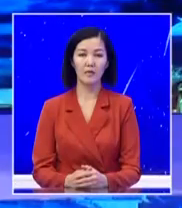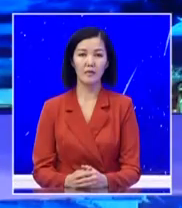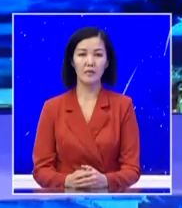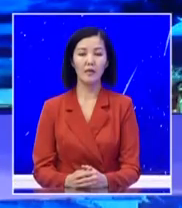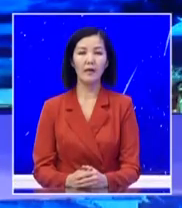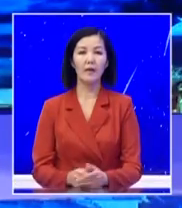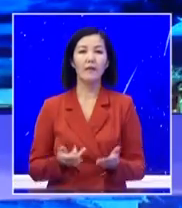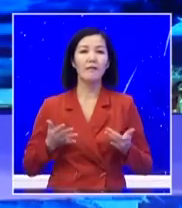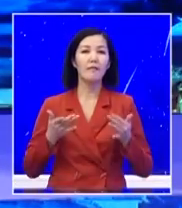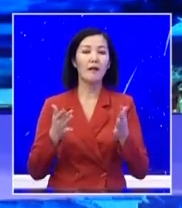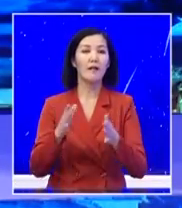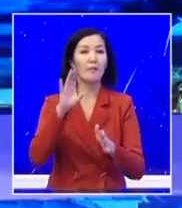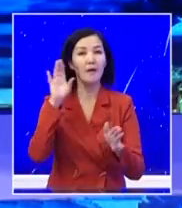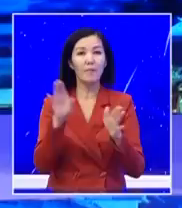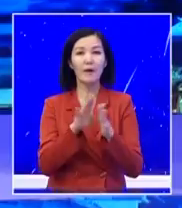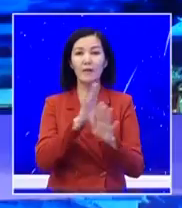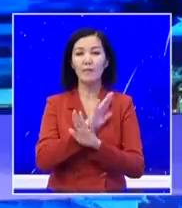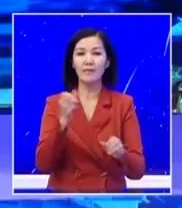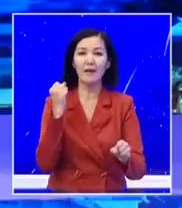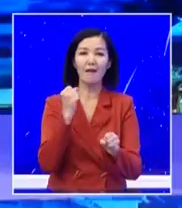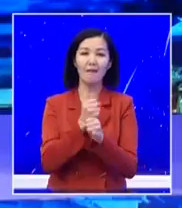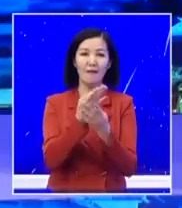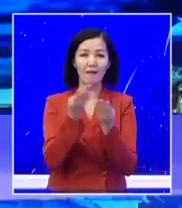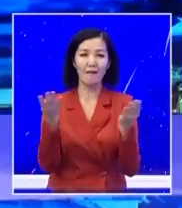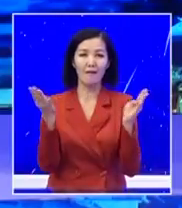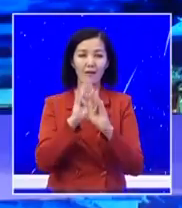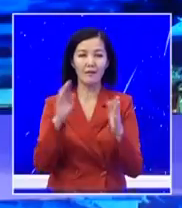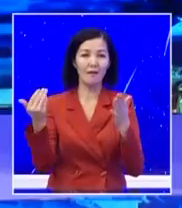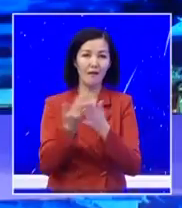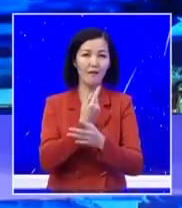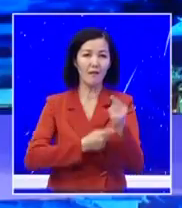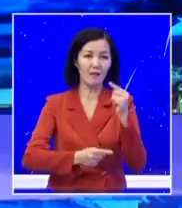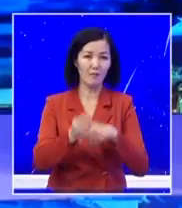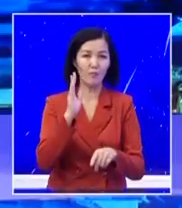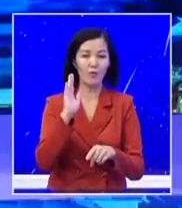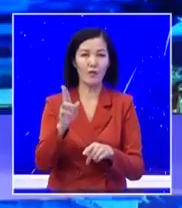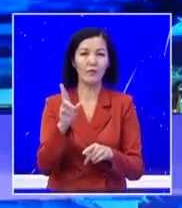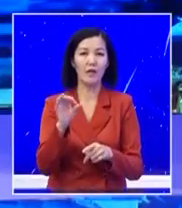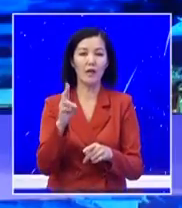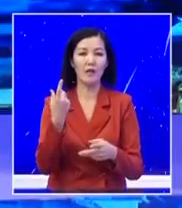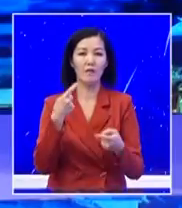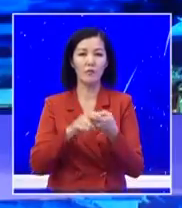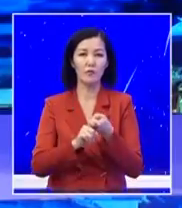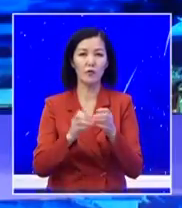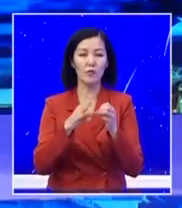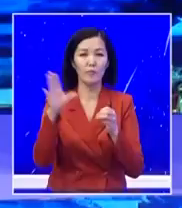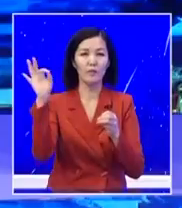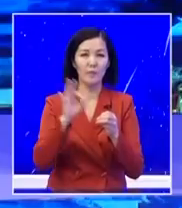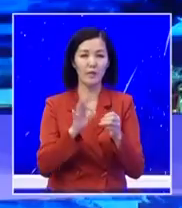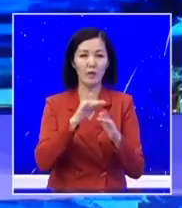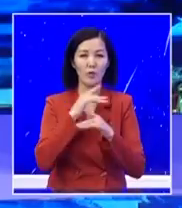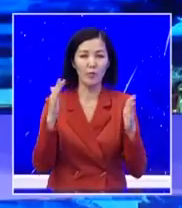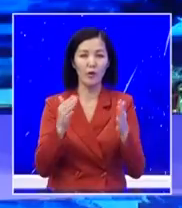Талап сақталмаса, қатаң карантинге қайта ораламыз. Соңғы аптада Қазақстанда коронавирус жұқтыру қарқыны 15%-ға көбейген. Бұл